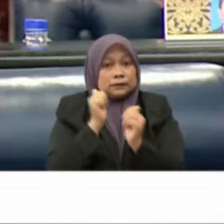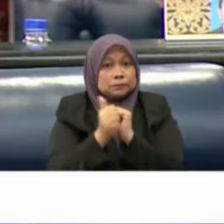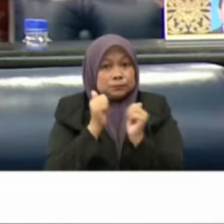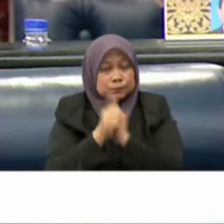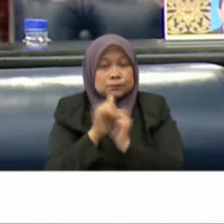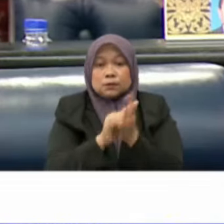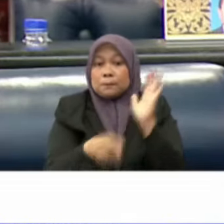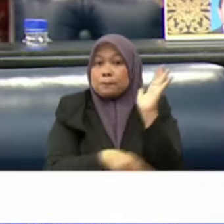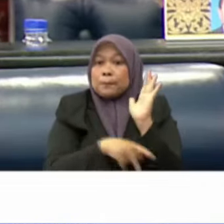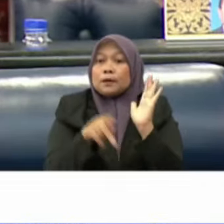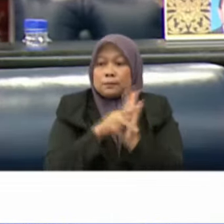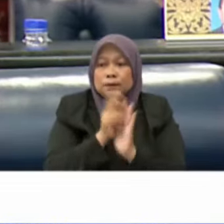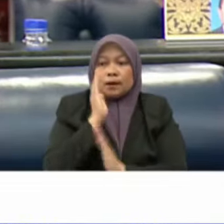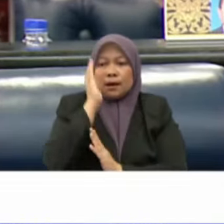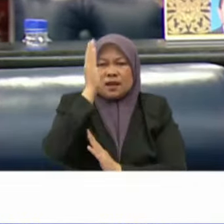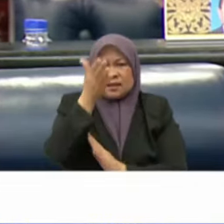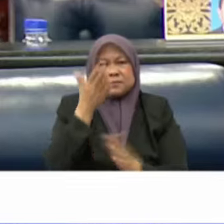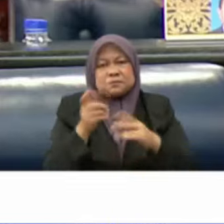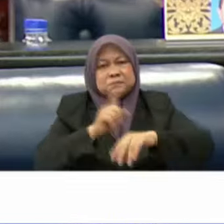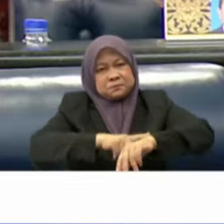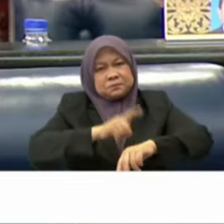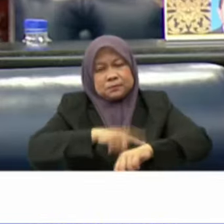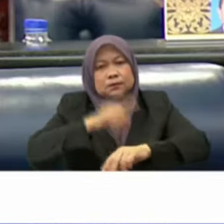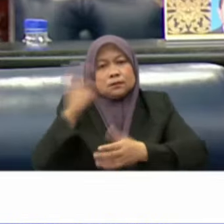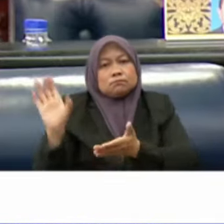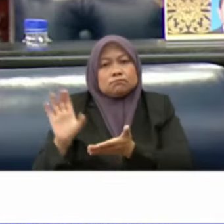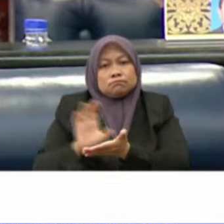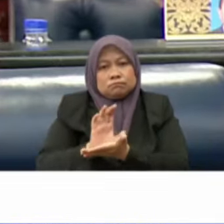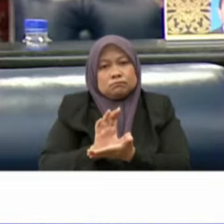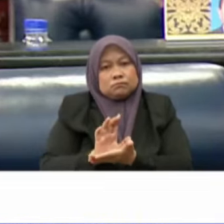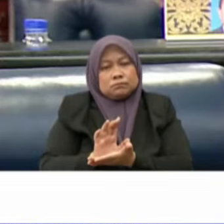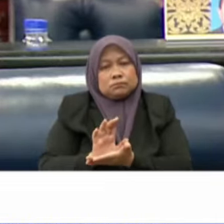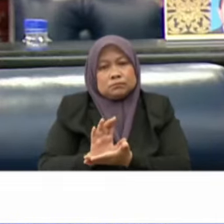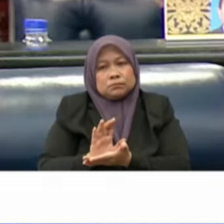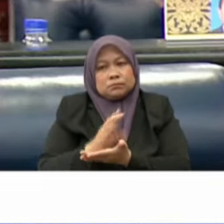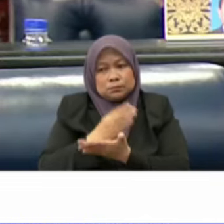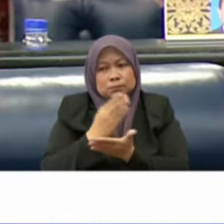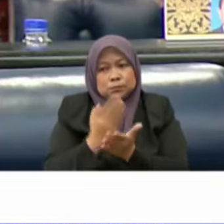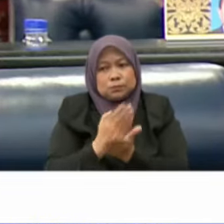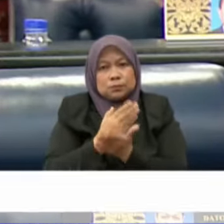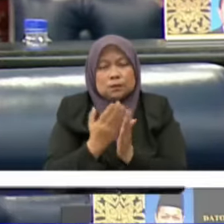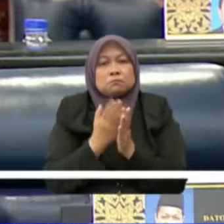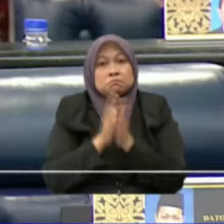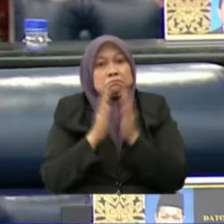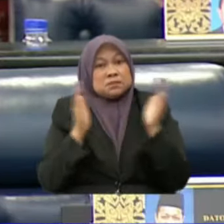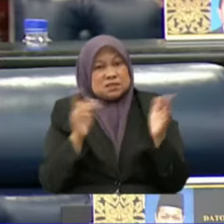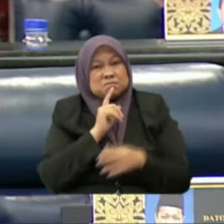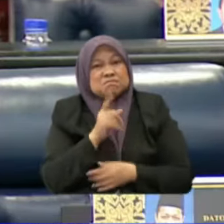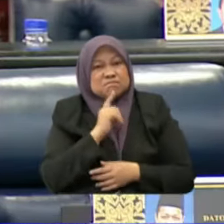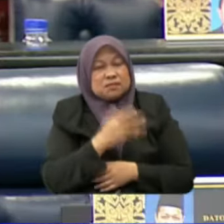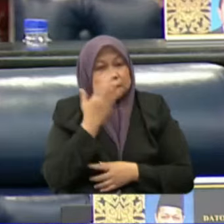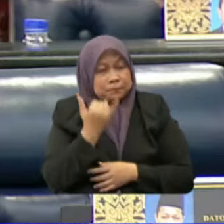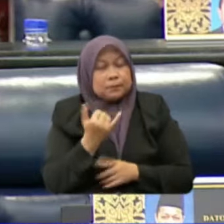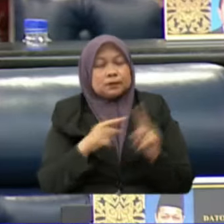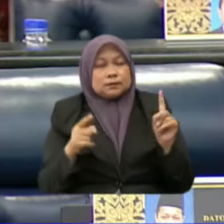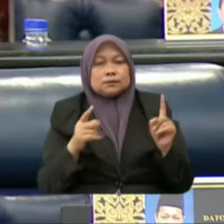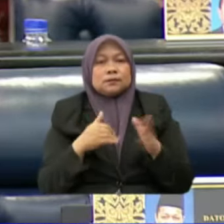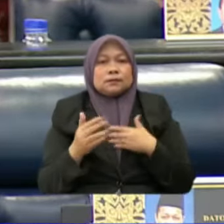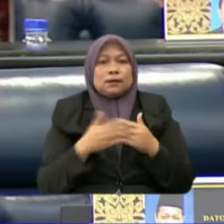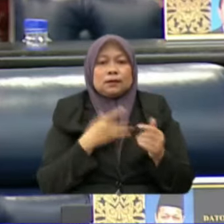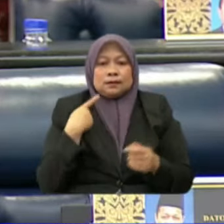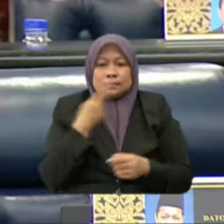ini akan mengambil massa dan pertukaran yang amat besar sebenarnya namun insya Allah